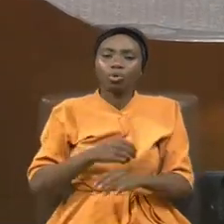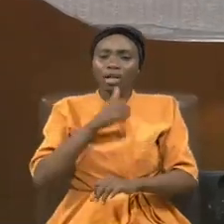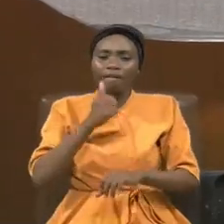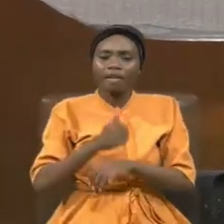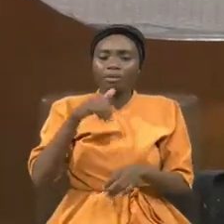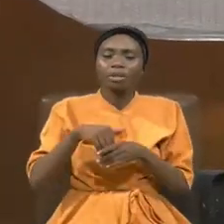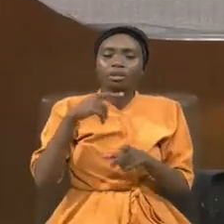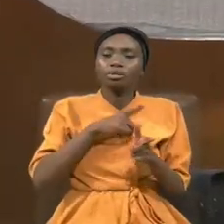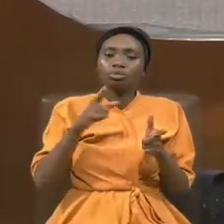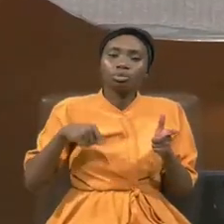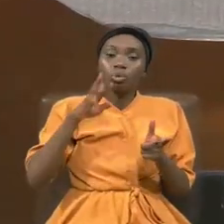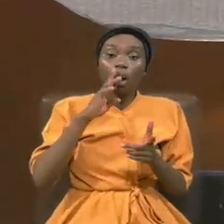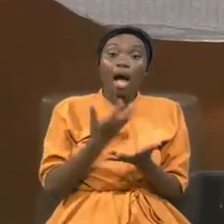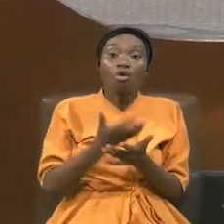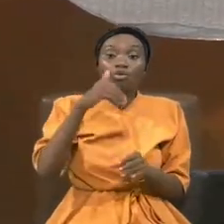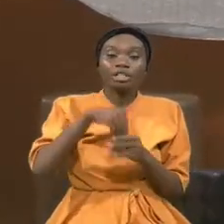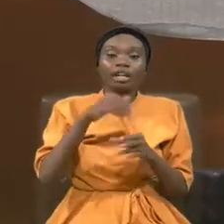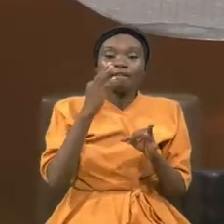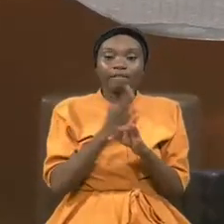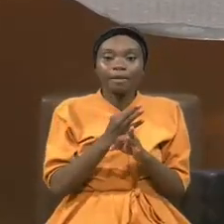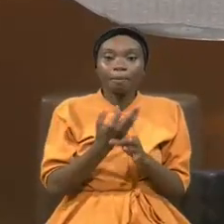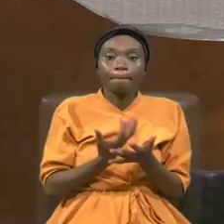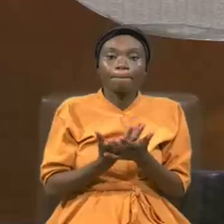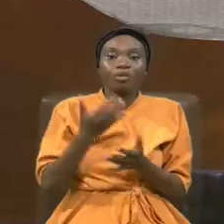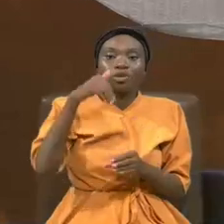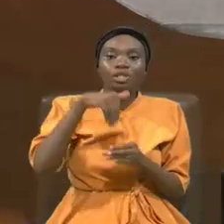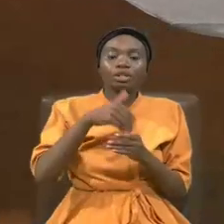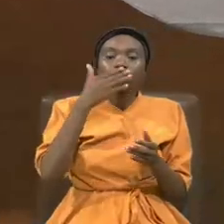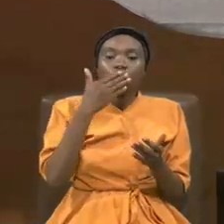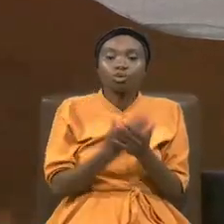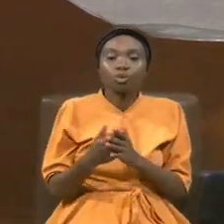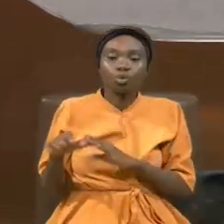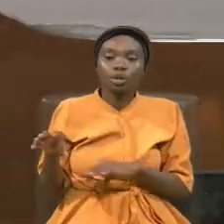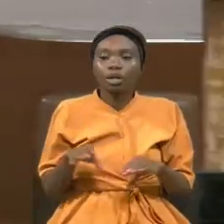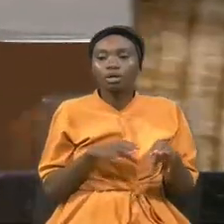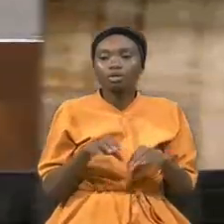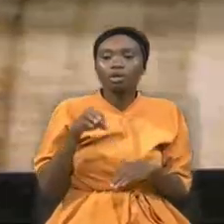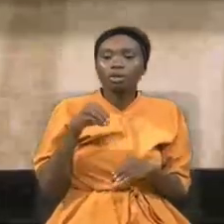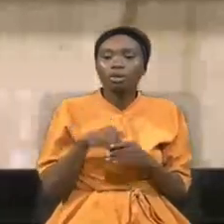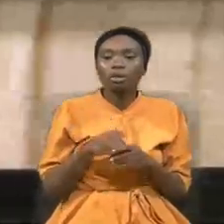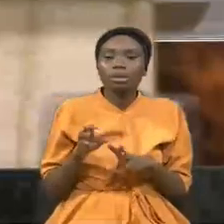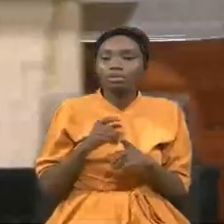sacre, s'ancre en Dieu. Vous êtes riche en foi, vous êtes riche